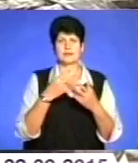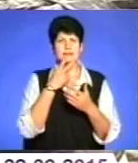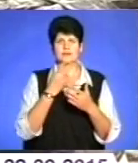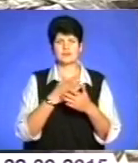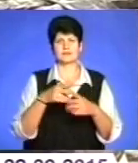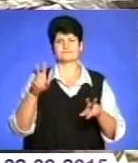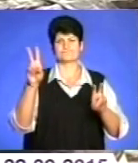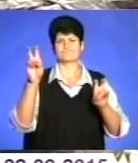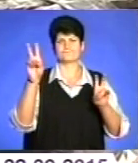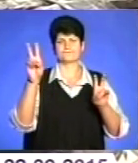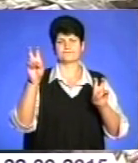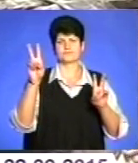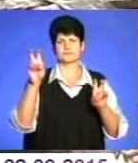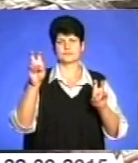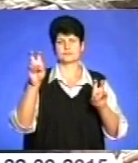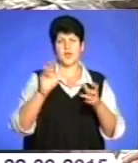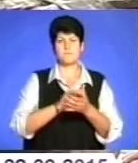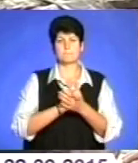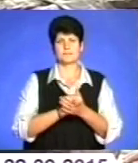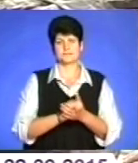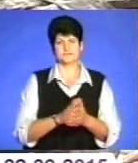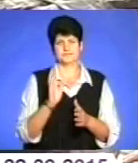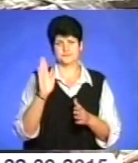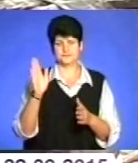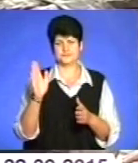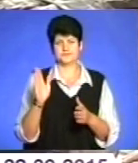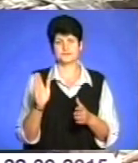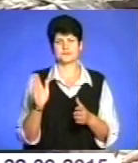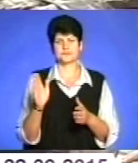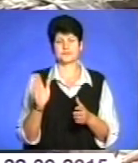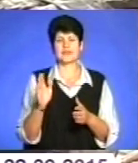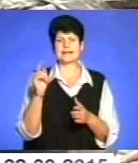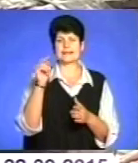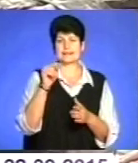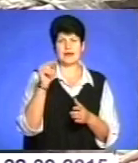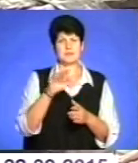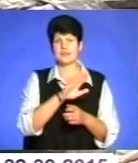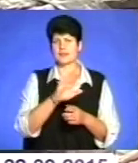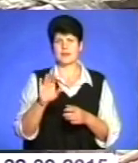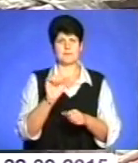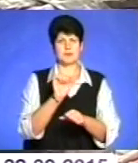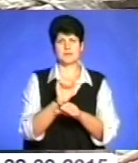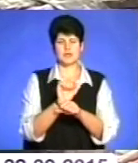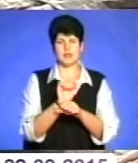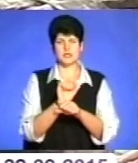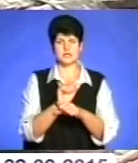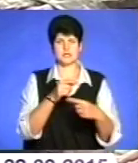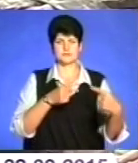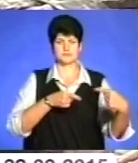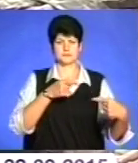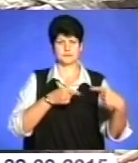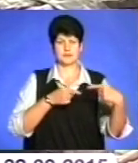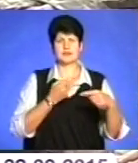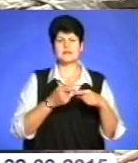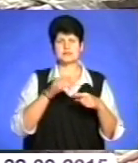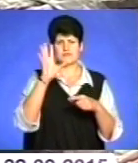звані в лапках мирні ініціативи. Там не припиняється протистояння, і тому це